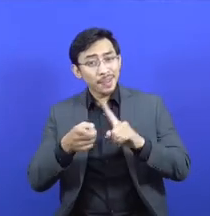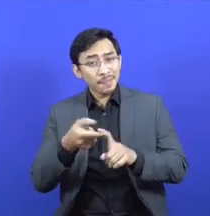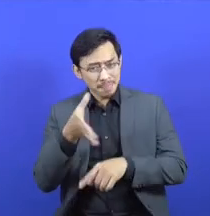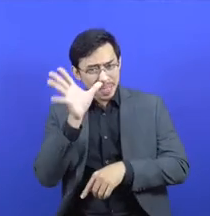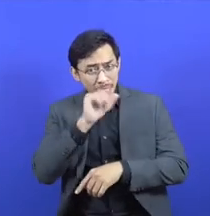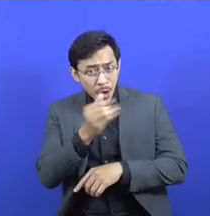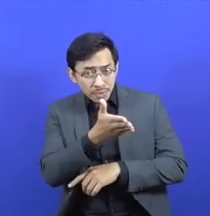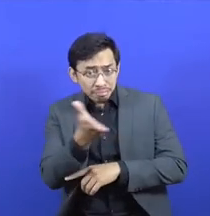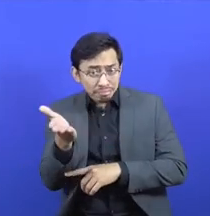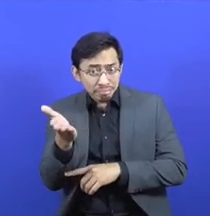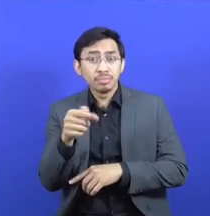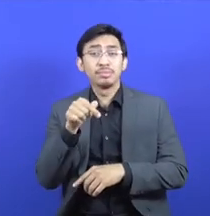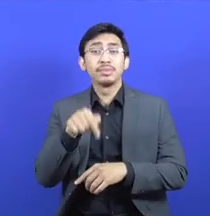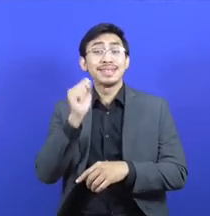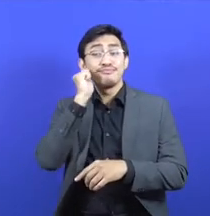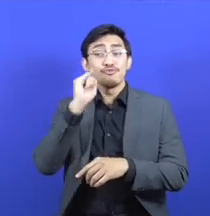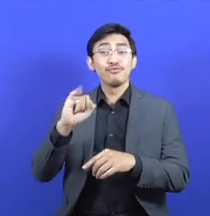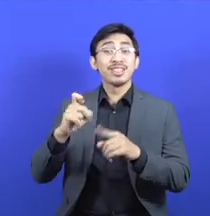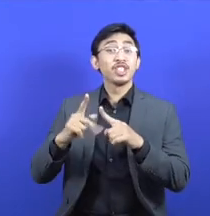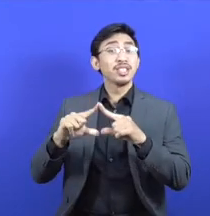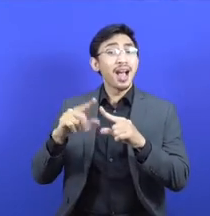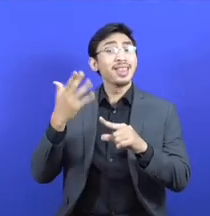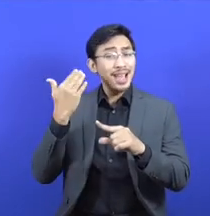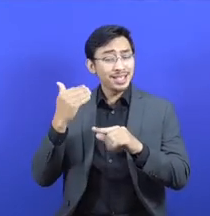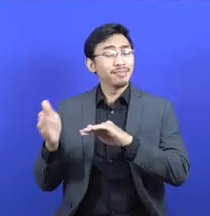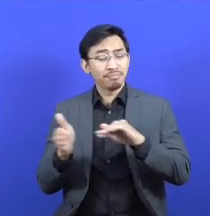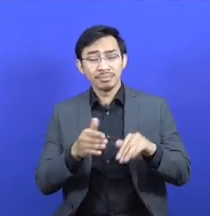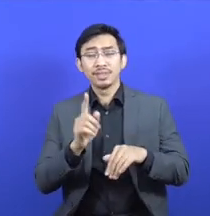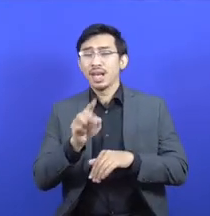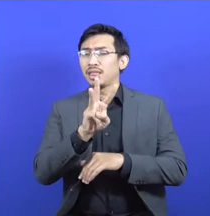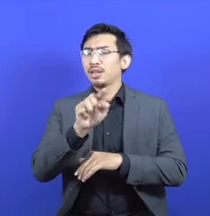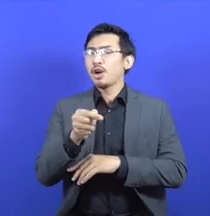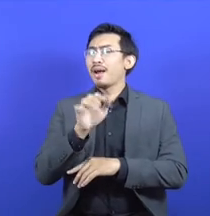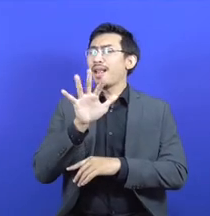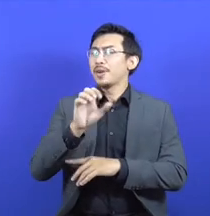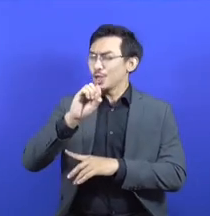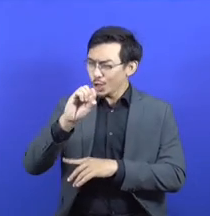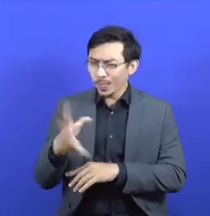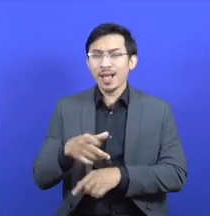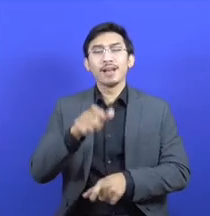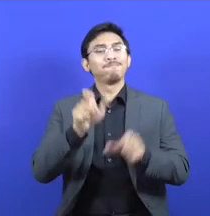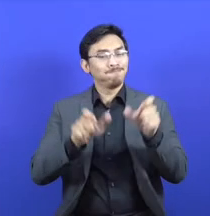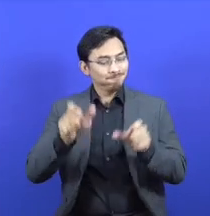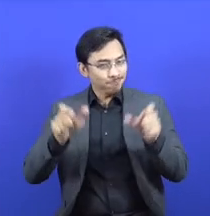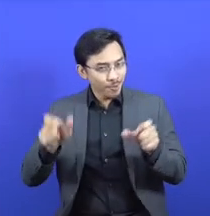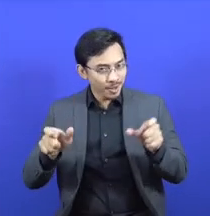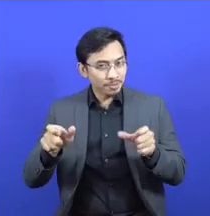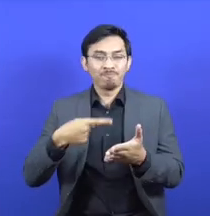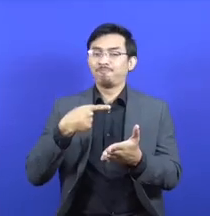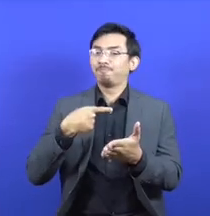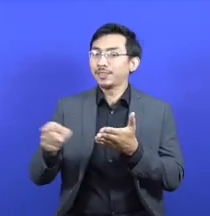teman-teman, tahukah kamu bahwa selain Ibu Ica tadi, ada 3,5 juta